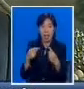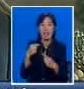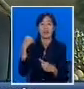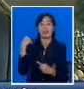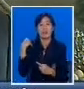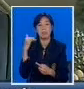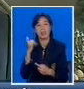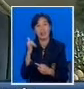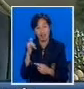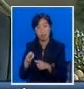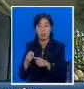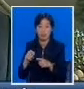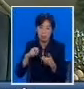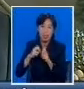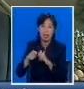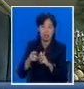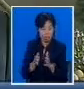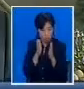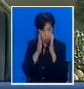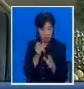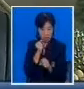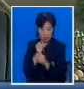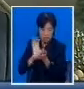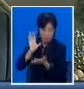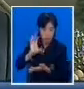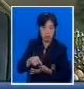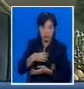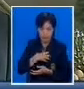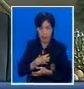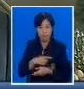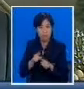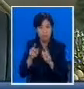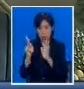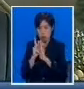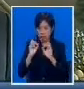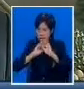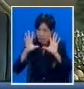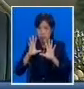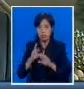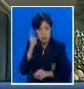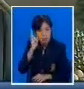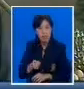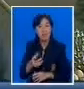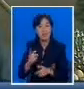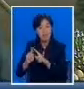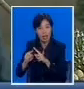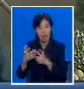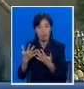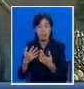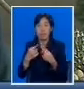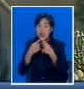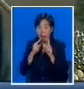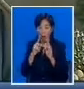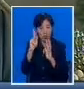ครับ สิ่งที่นักลงทุนต้องการที่สุดคือความแน่นอนกติกาเนี่ยนะครับจะให้ถูกใจเขาหมดเป็นไปไม่